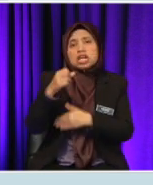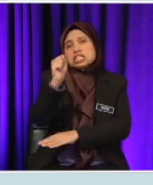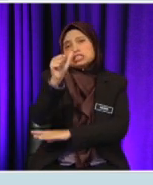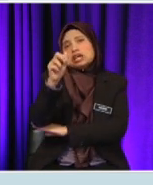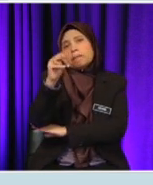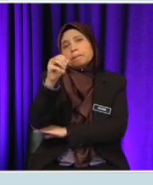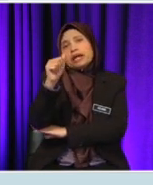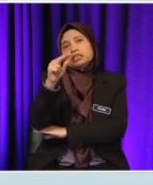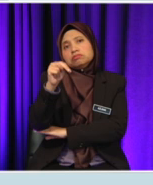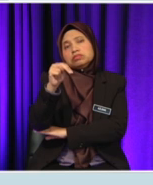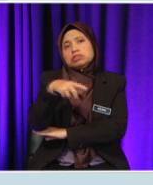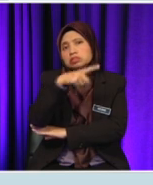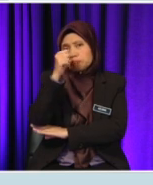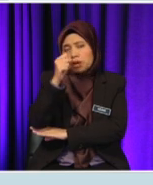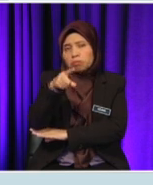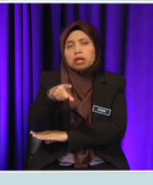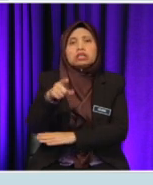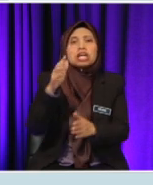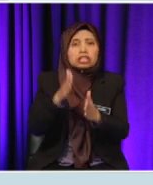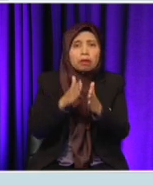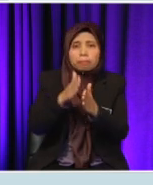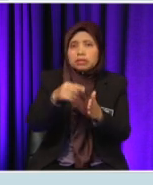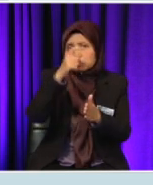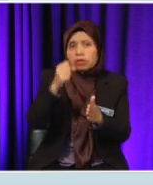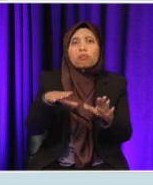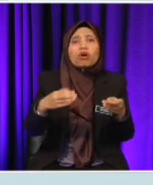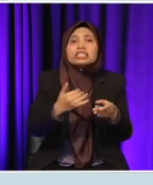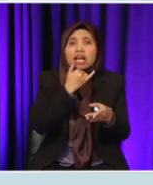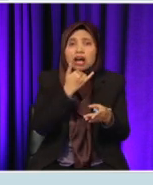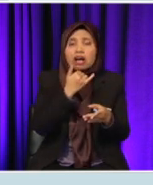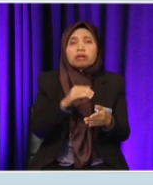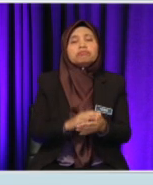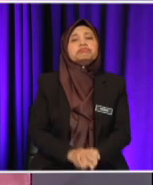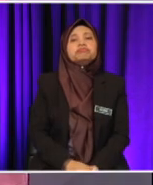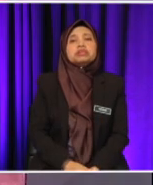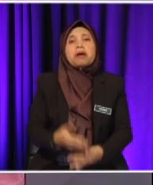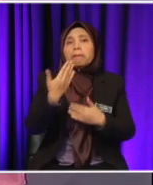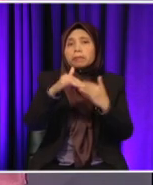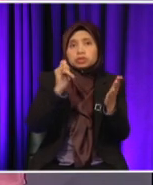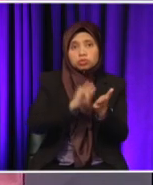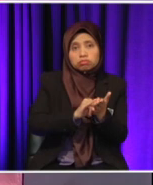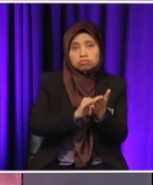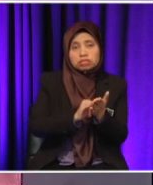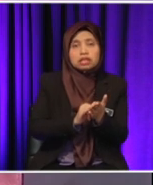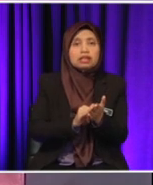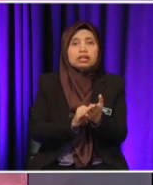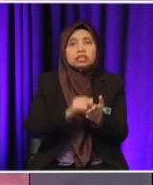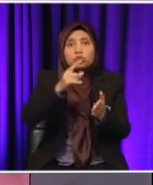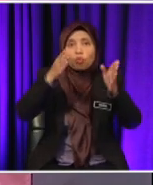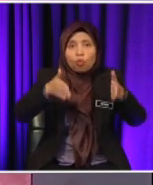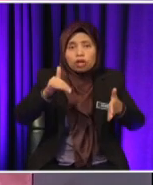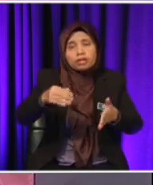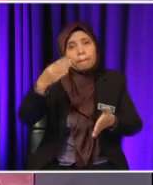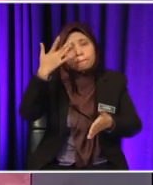karena merasakan itu tanggung jawab sebagai sopo gua yang mewakili masyarakat kebetulan Oke kemudian seterusnya seorang yang